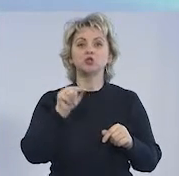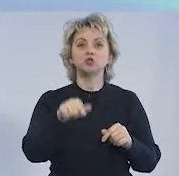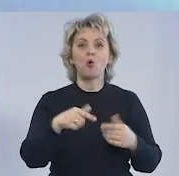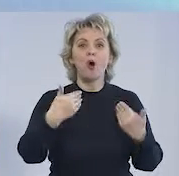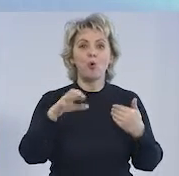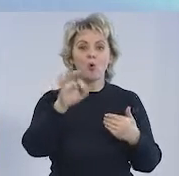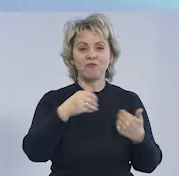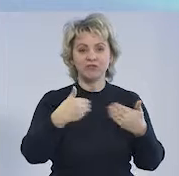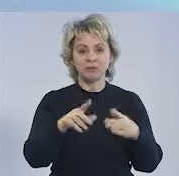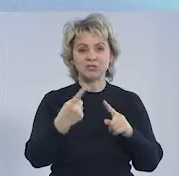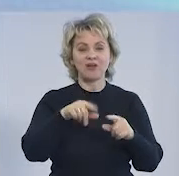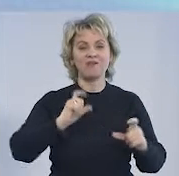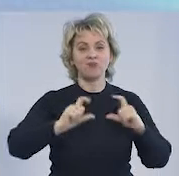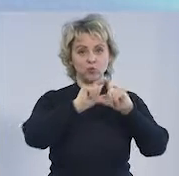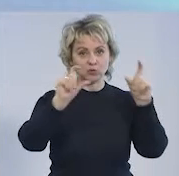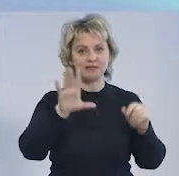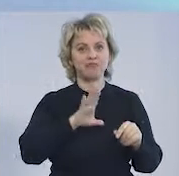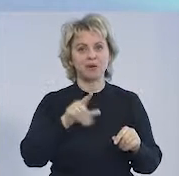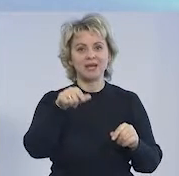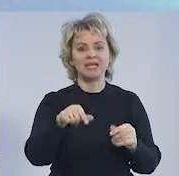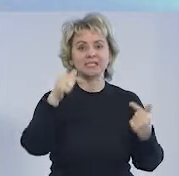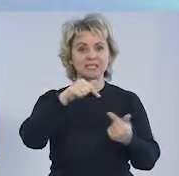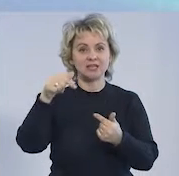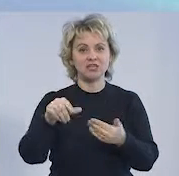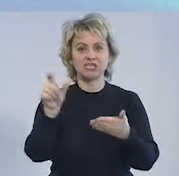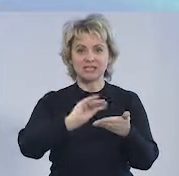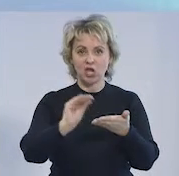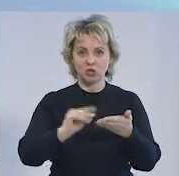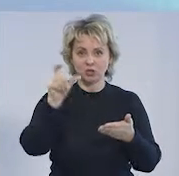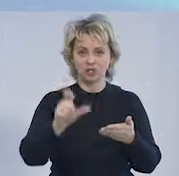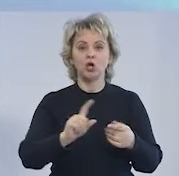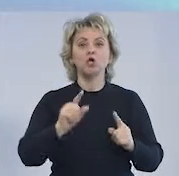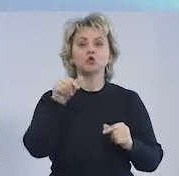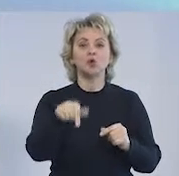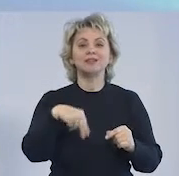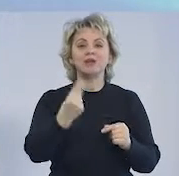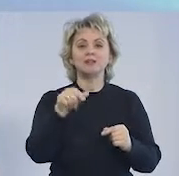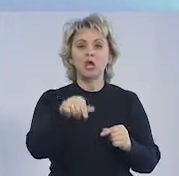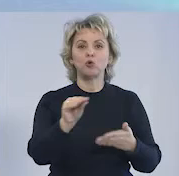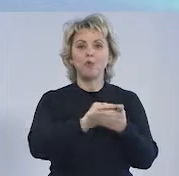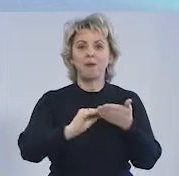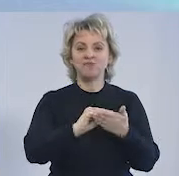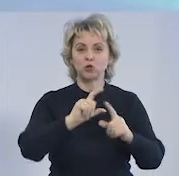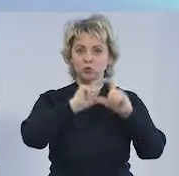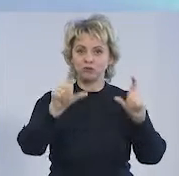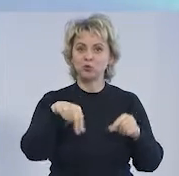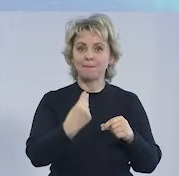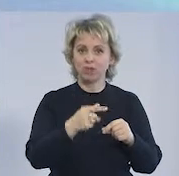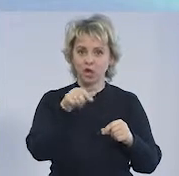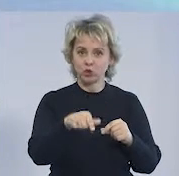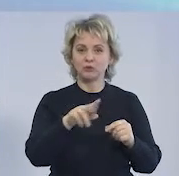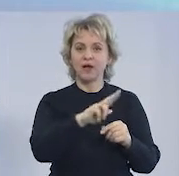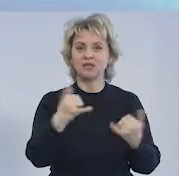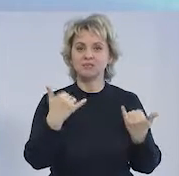о выпускниках этих вузов также были соответствующие статьи. Что это дает? Повторюсь, вузу это дает,